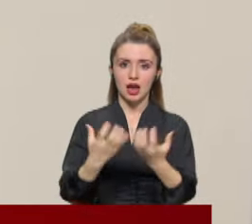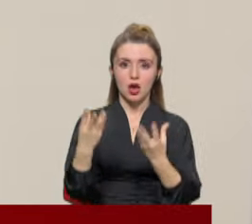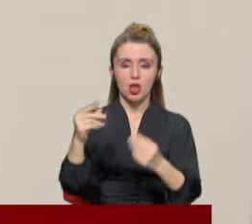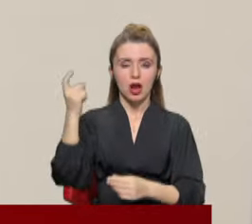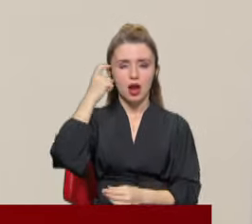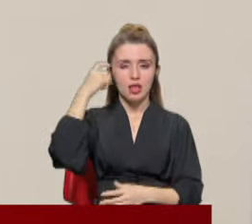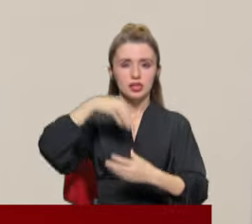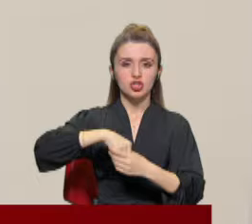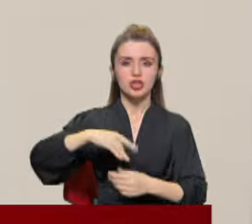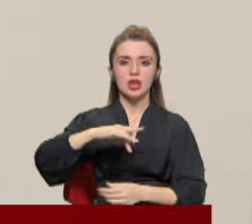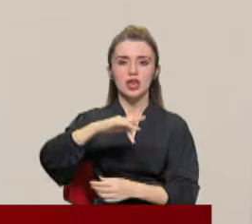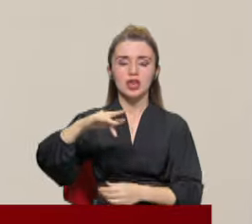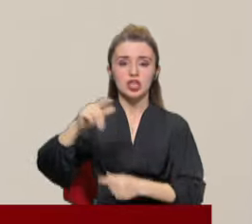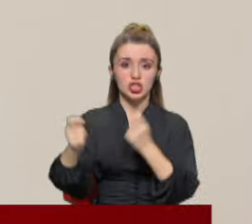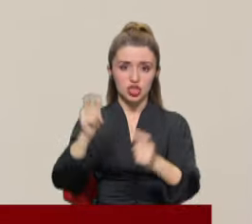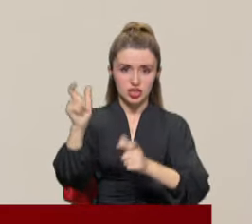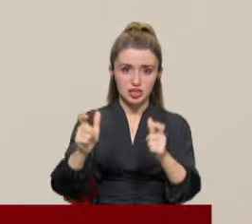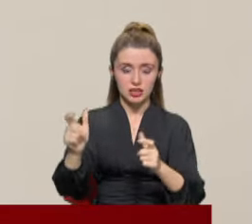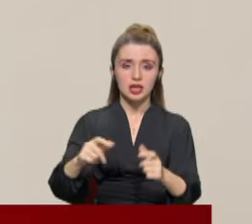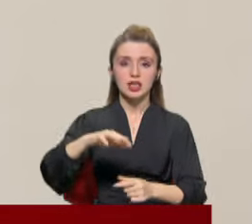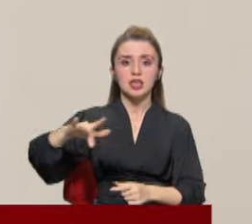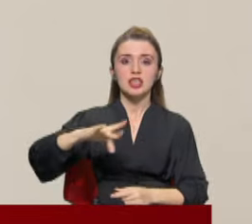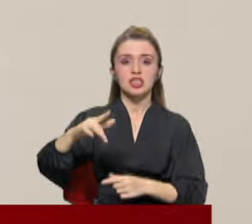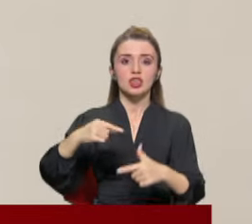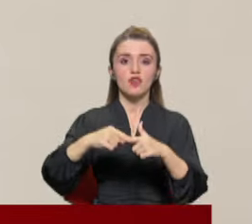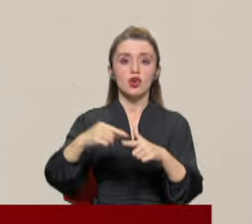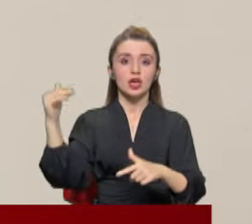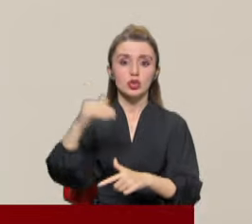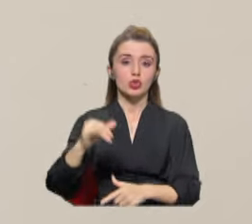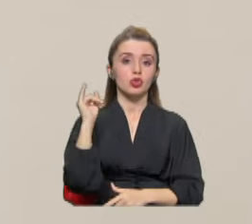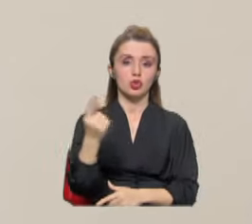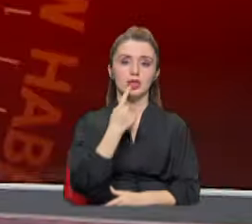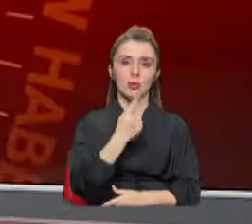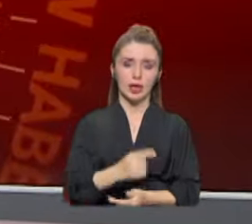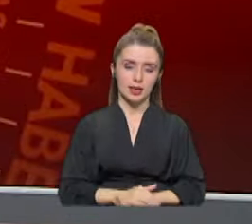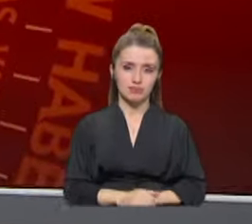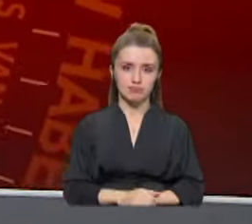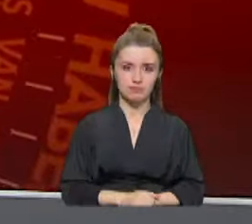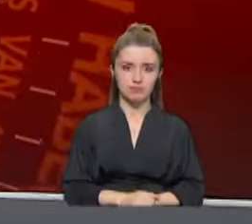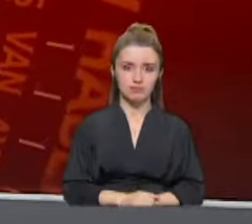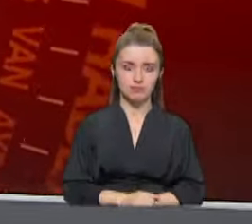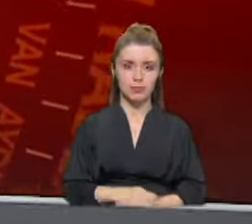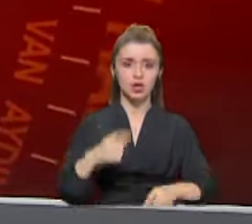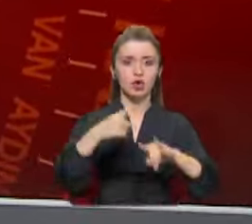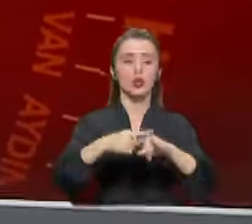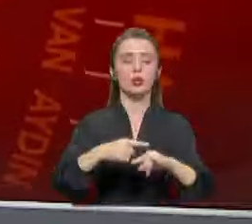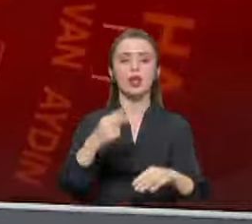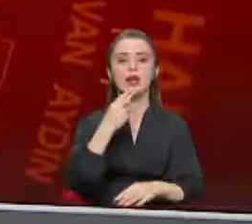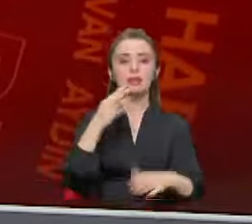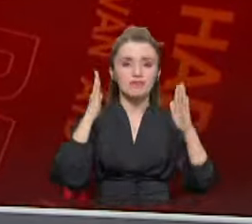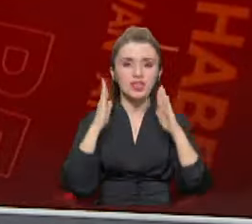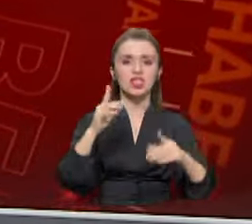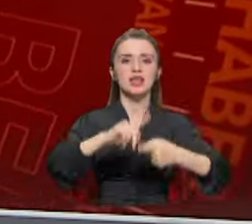akıllara işçinin, emekçinin işsizlik fonu geliyorsa durum vahim demektir. Hümeyra Hanım demiş ki